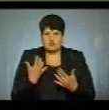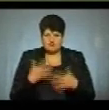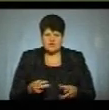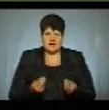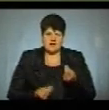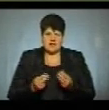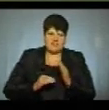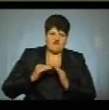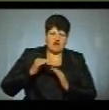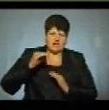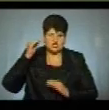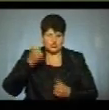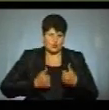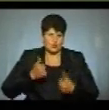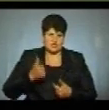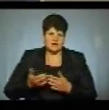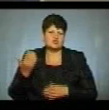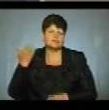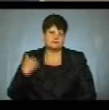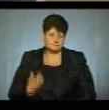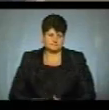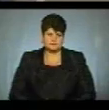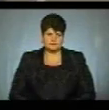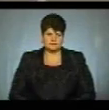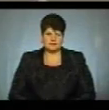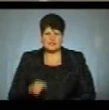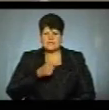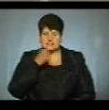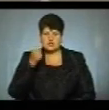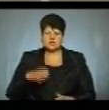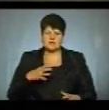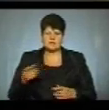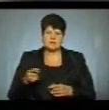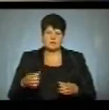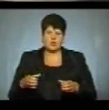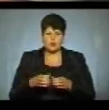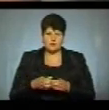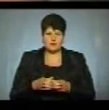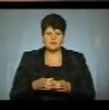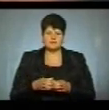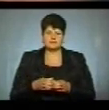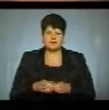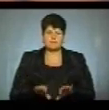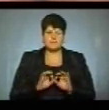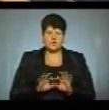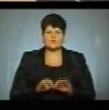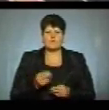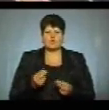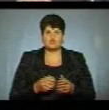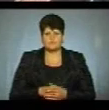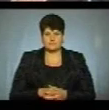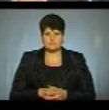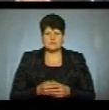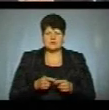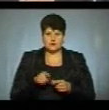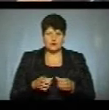в вищих турнірах ще до нас. Старший тренер тернопільської команди Автонділ Гевіанідзе проаналізував гру. З такою